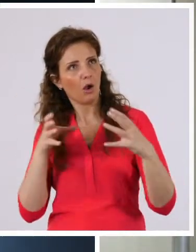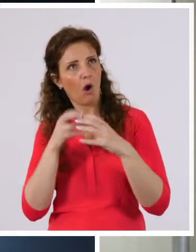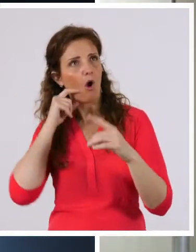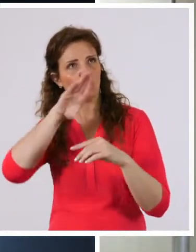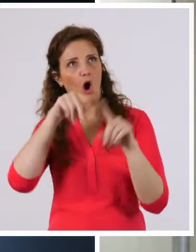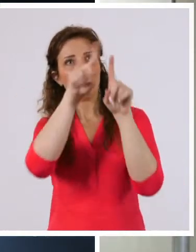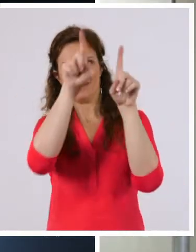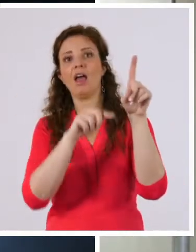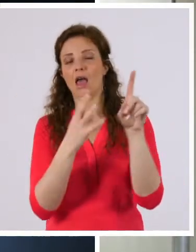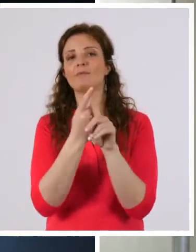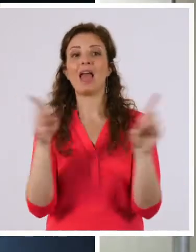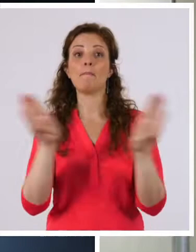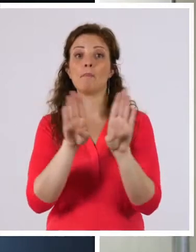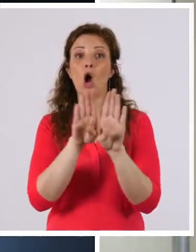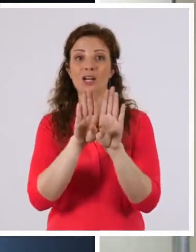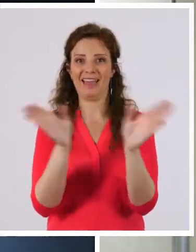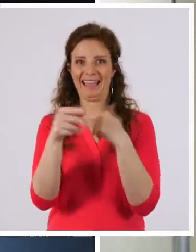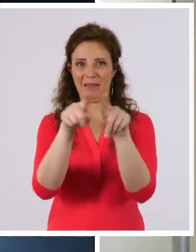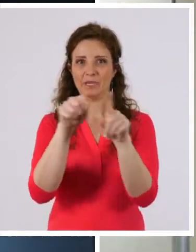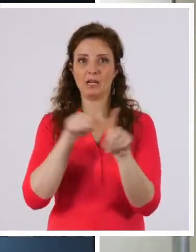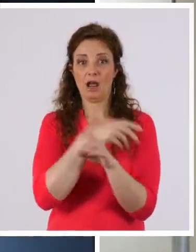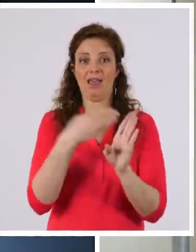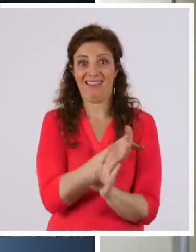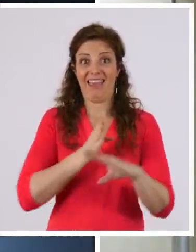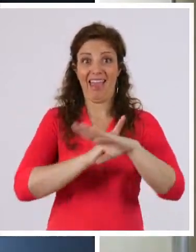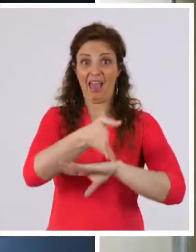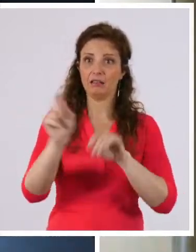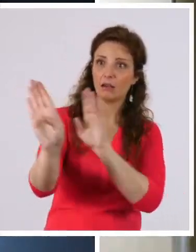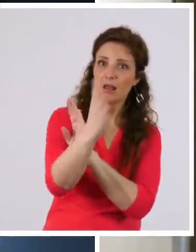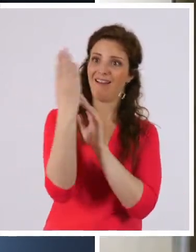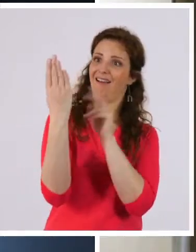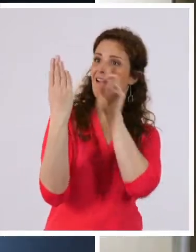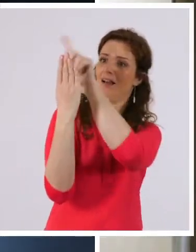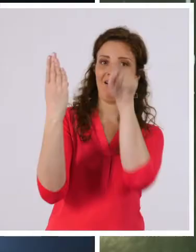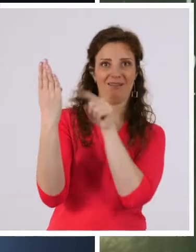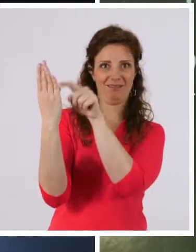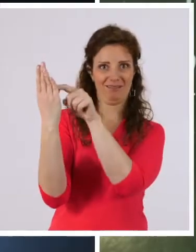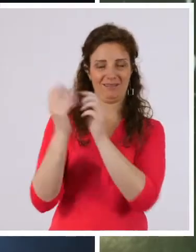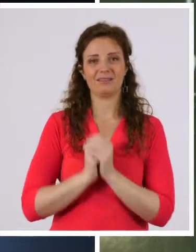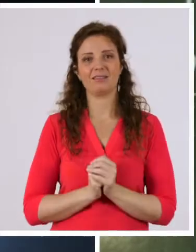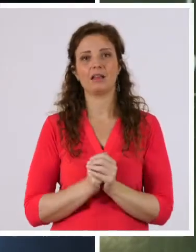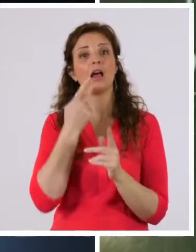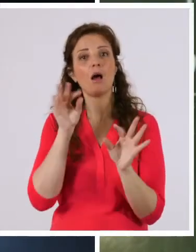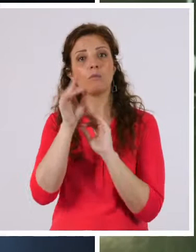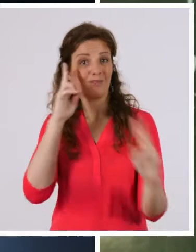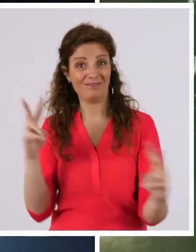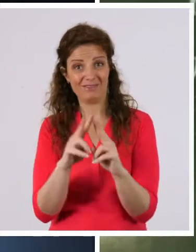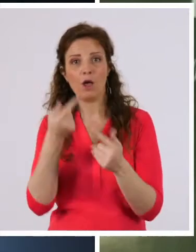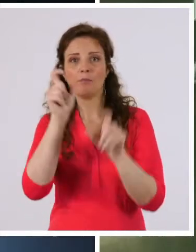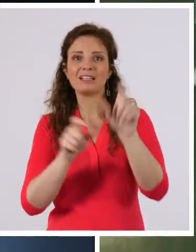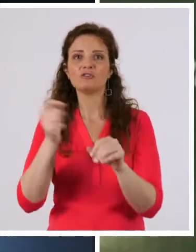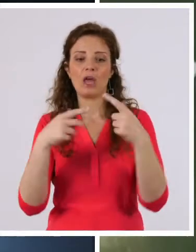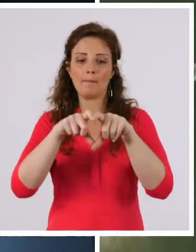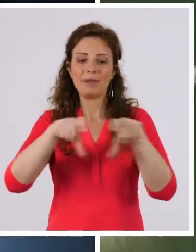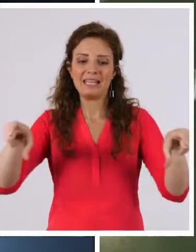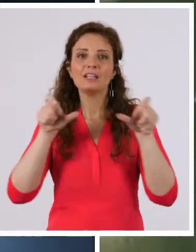cartoncino esplicativo affisso sul retro della porta della vostra cabina. Il punto di riunione dei passeggeri